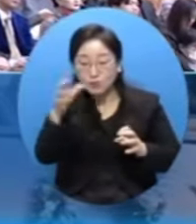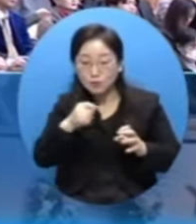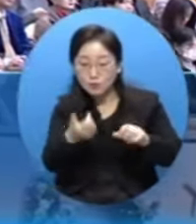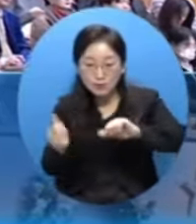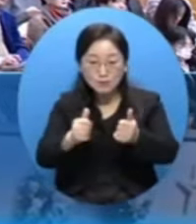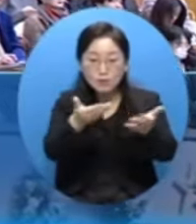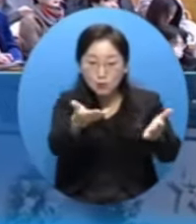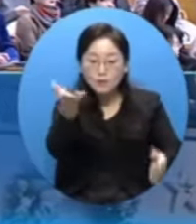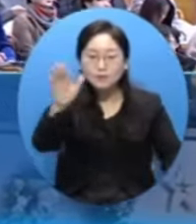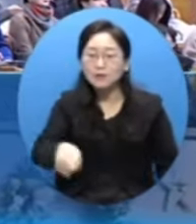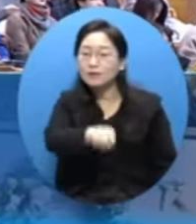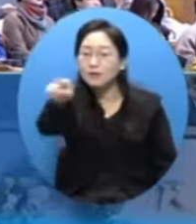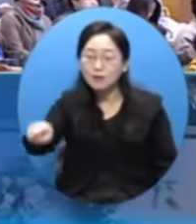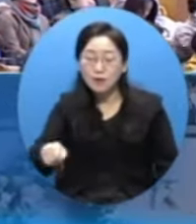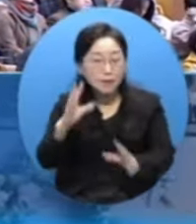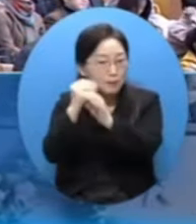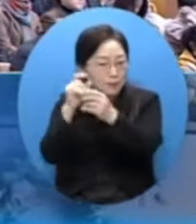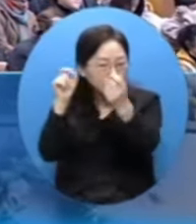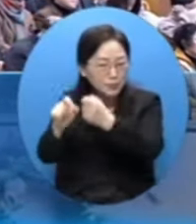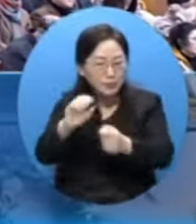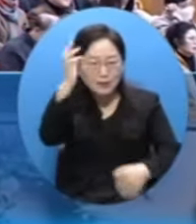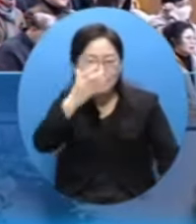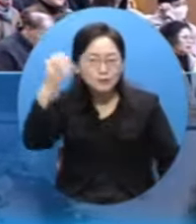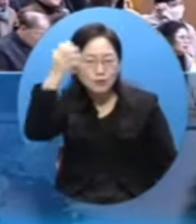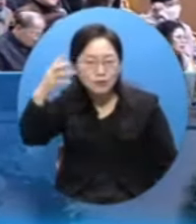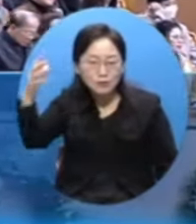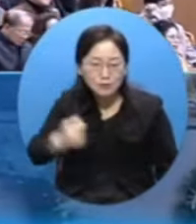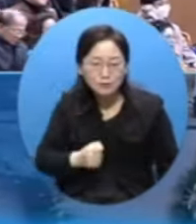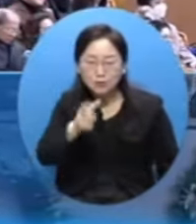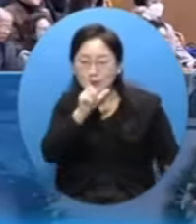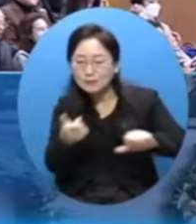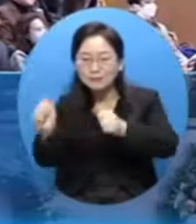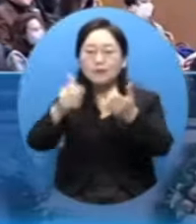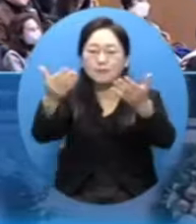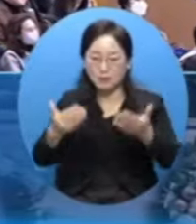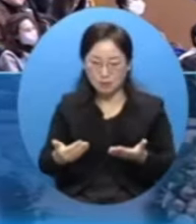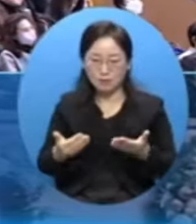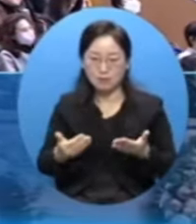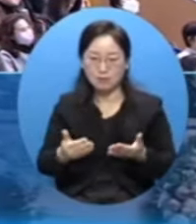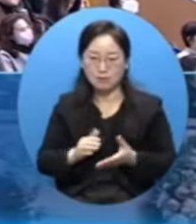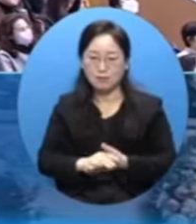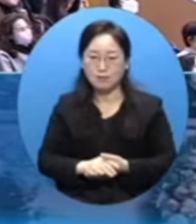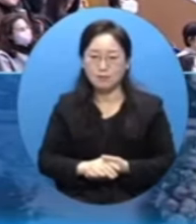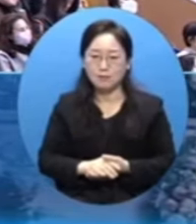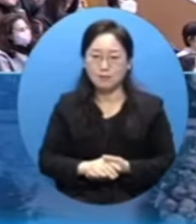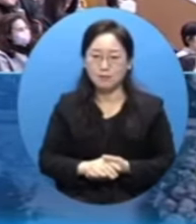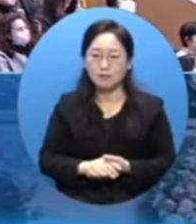너희는 몇 날이 못되어 성령으로 침례를 받으리라 하셨느니라.